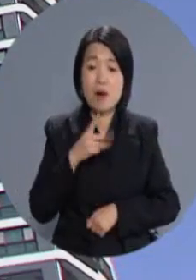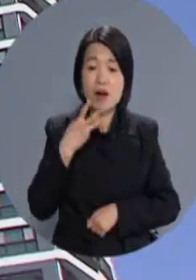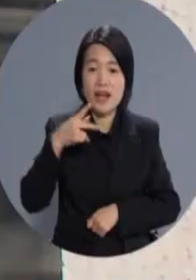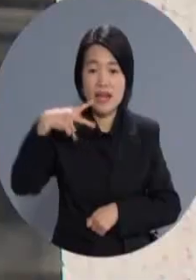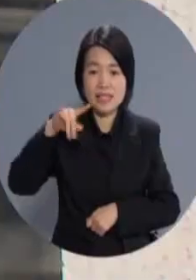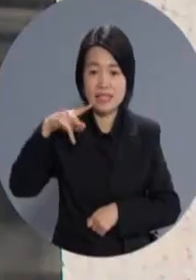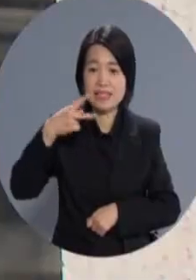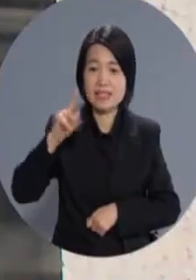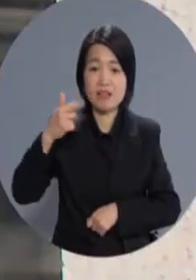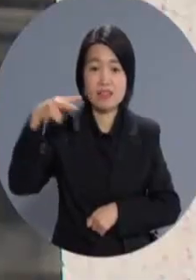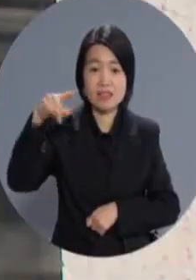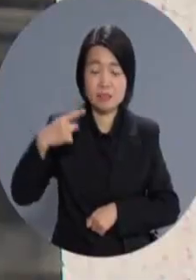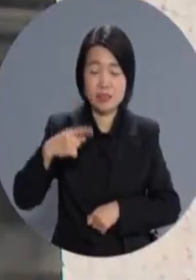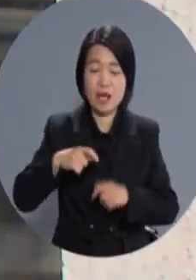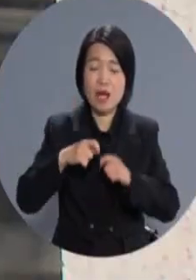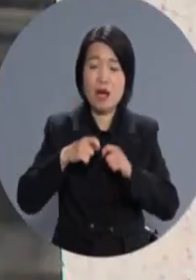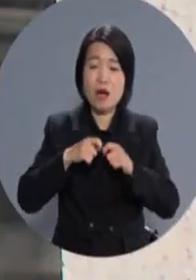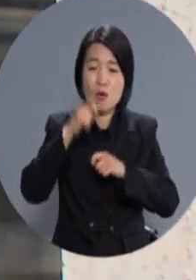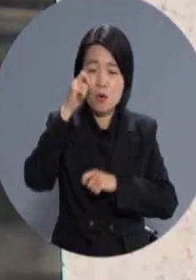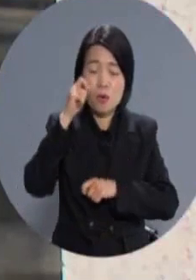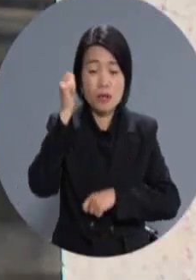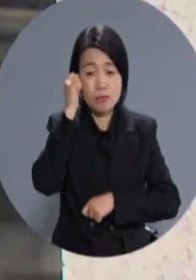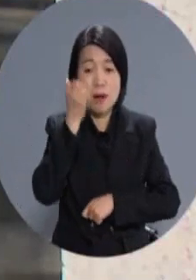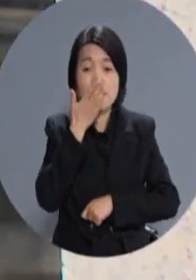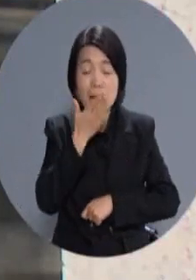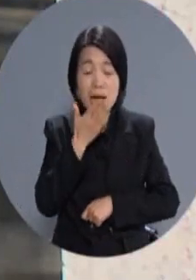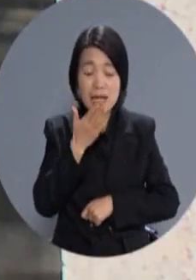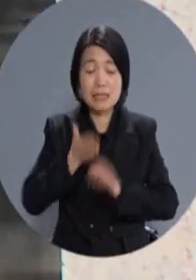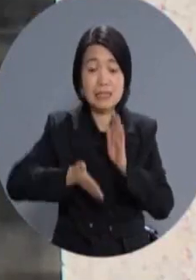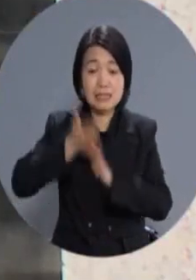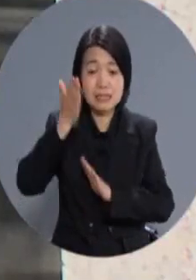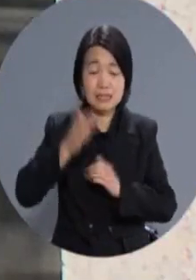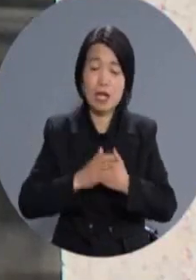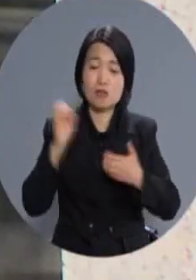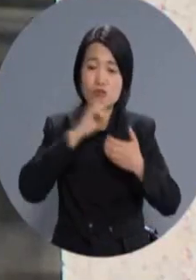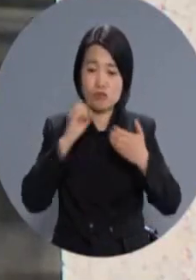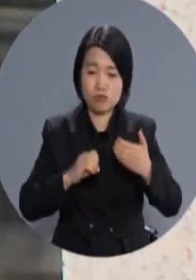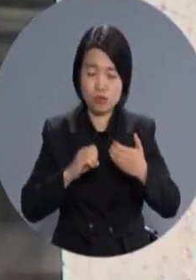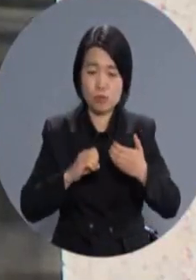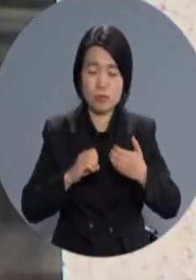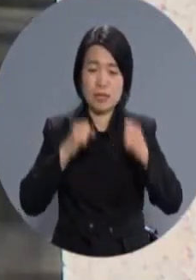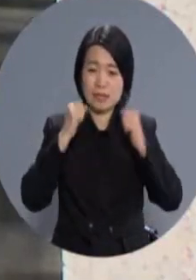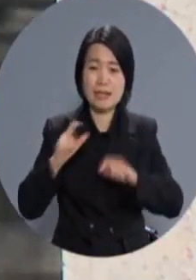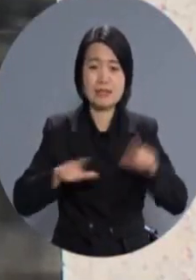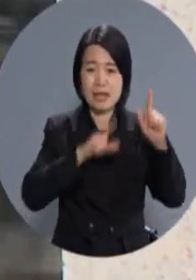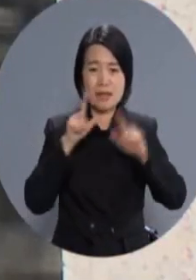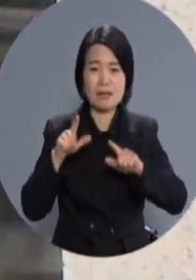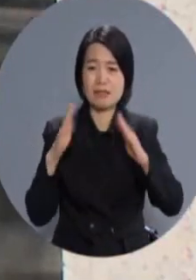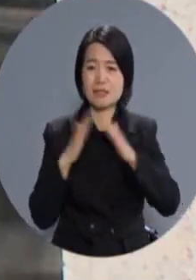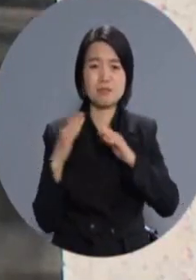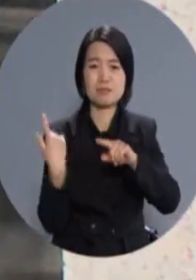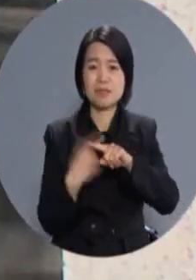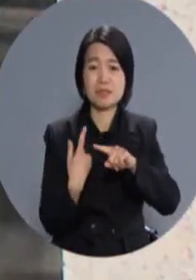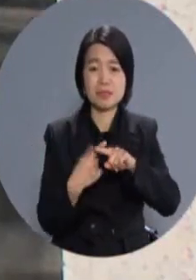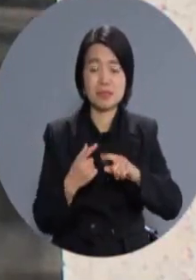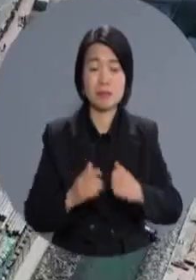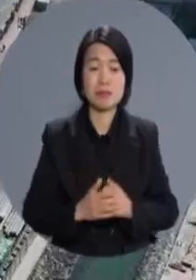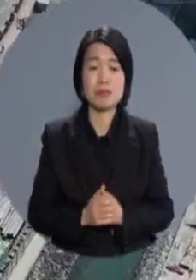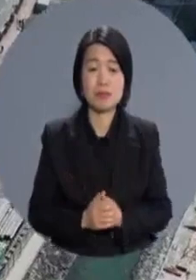레지던스입니다. 장기 투숙객을 위한 숙박시설이지만 90%가 사실상 주거 용도로 사용하고